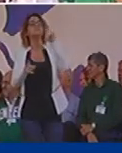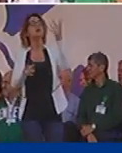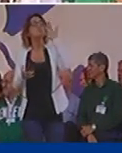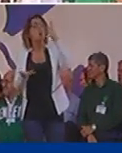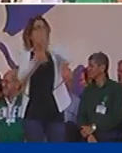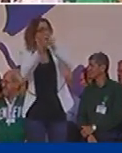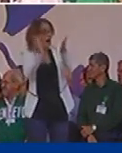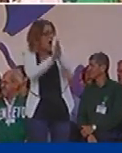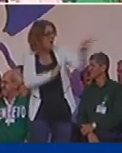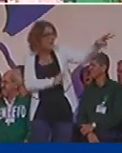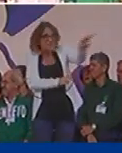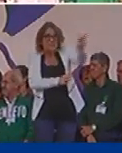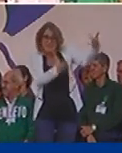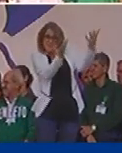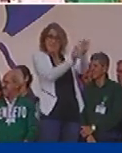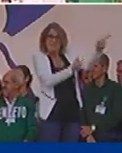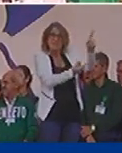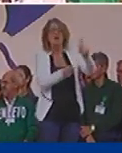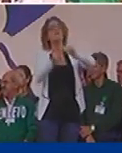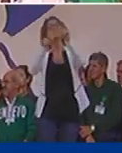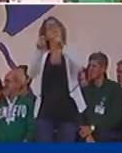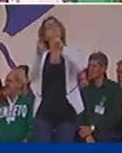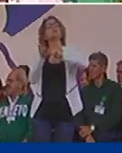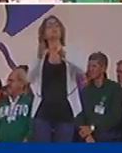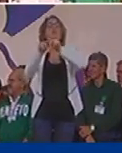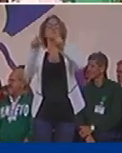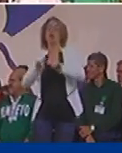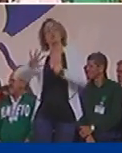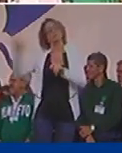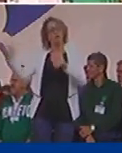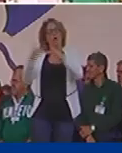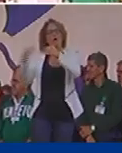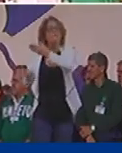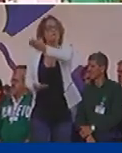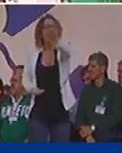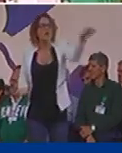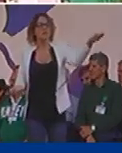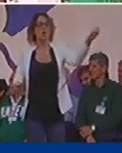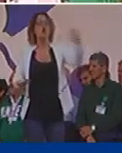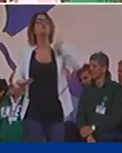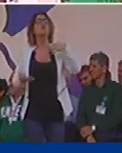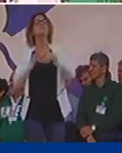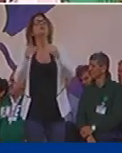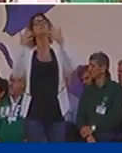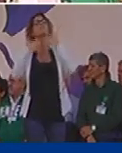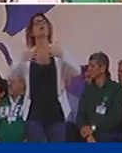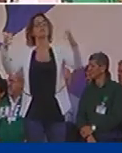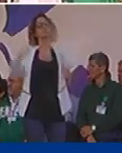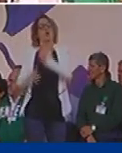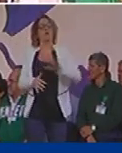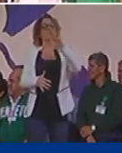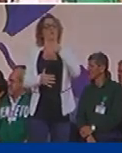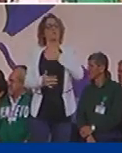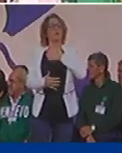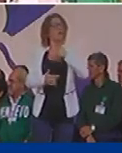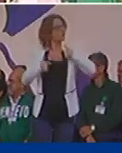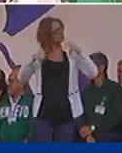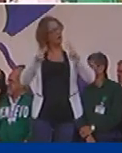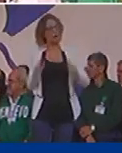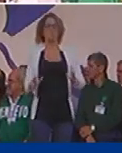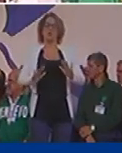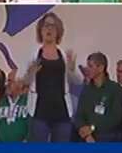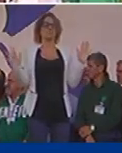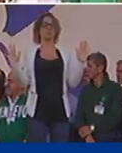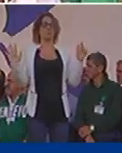con questa gente, sceglietevi un altro segretario federale. Fatelo. Io faccio il parlamentare europeo tranquillamente.